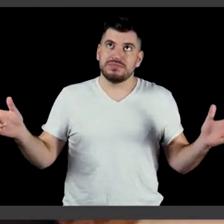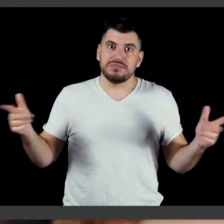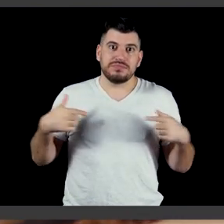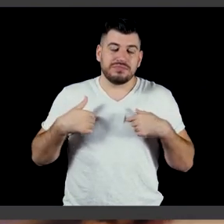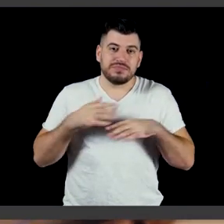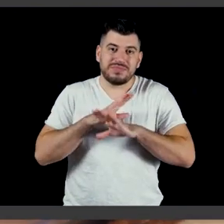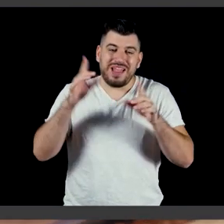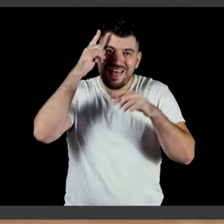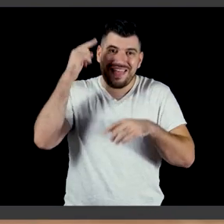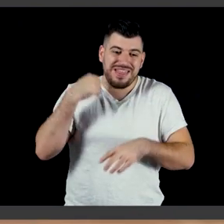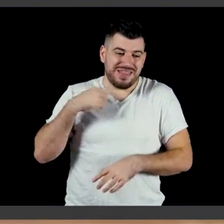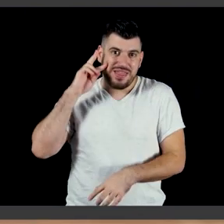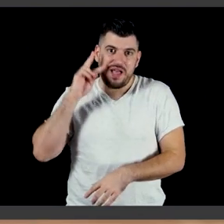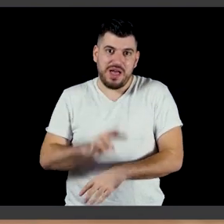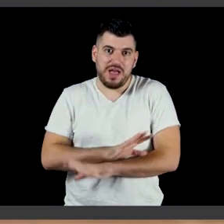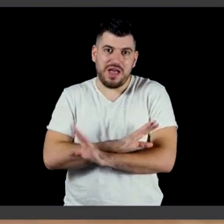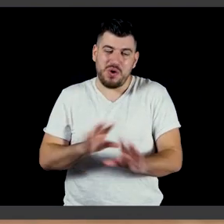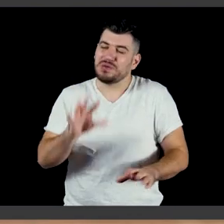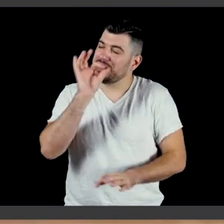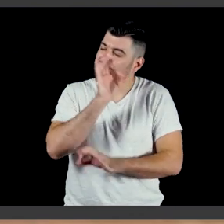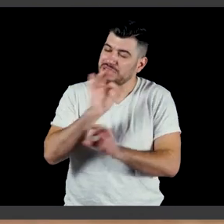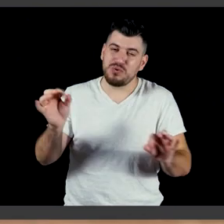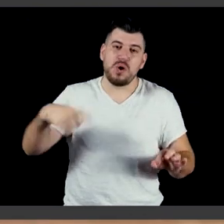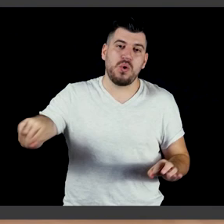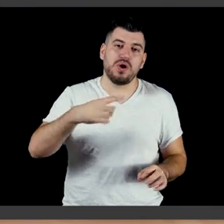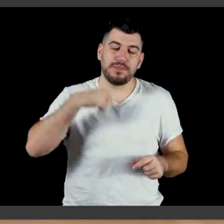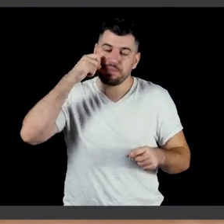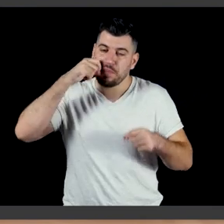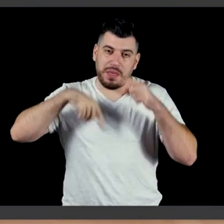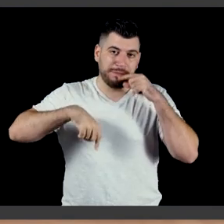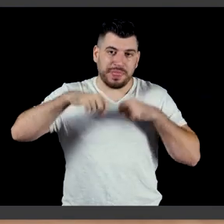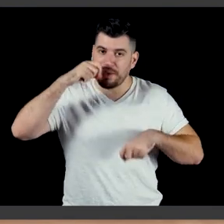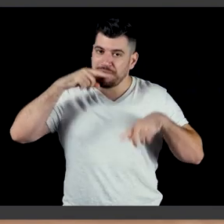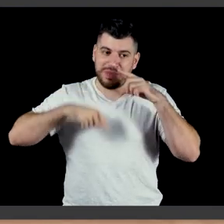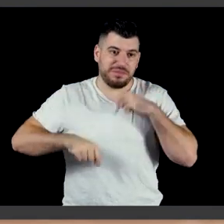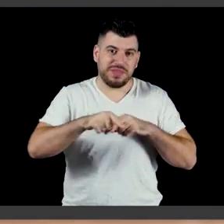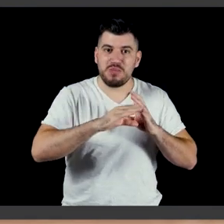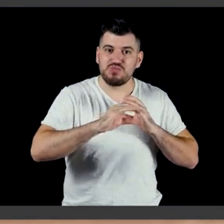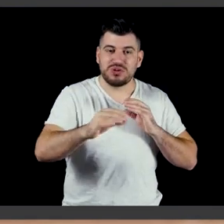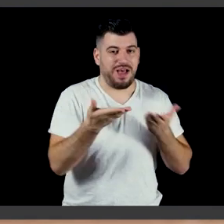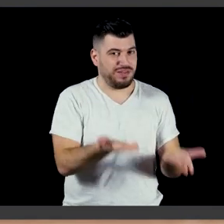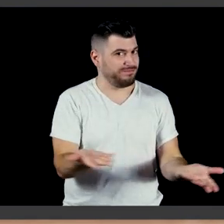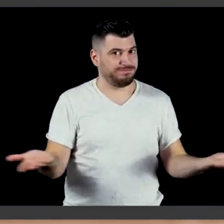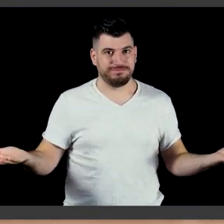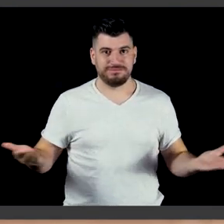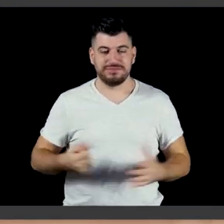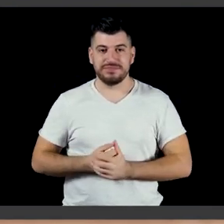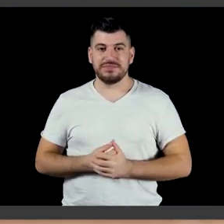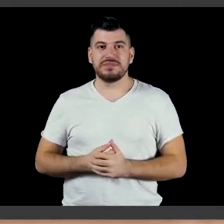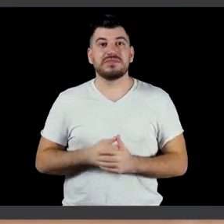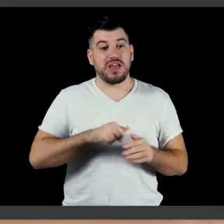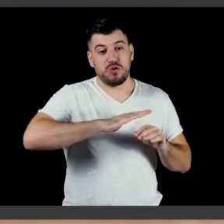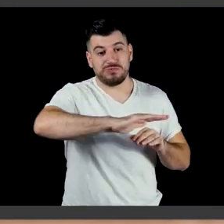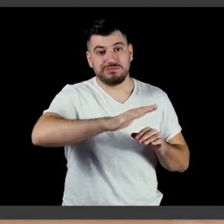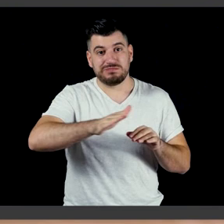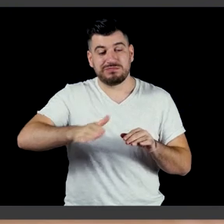Παναγία μου! Κοιτάξτε εδώ. Πείτε μου ποιος δεν θα λιγουρευτεί αυτόν εδώ το μουσακά. Φροντίζουμε η μπεσαμέλα να